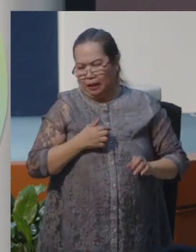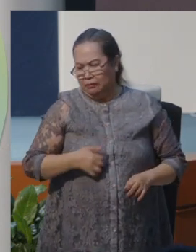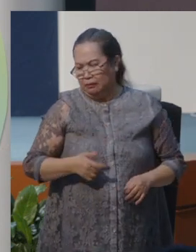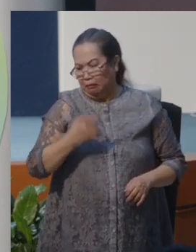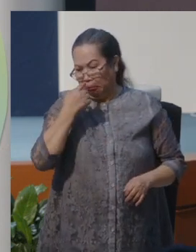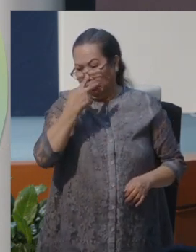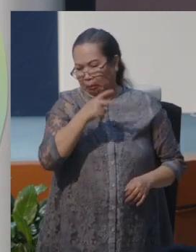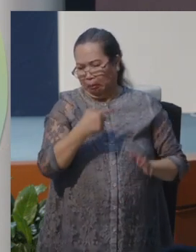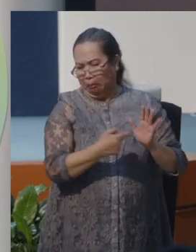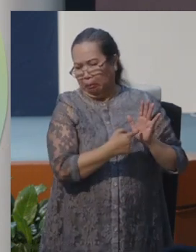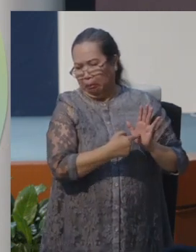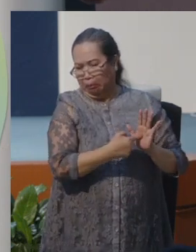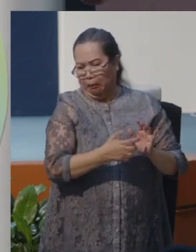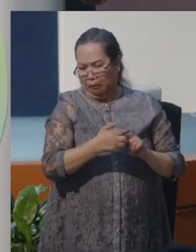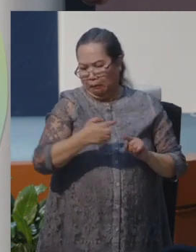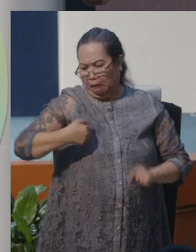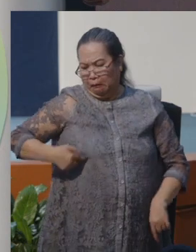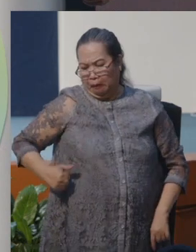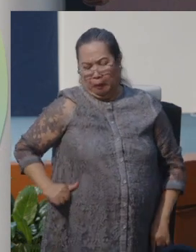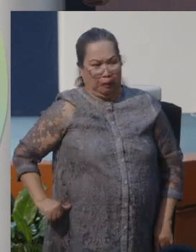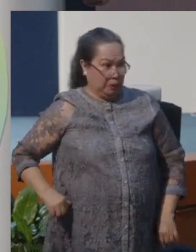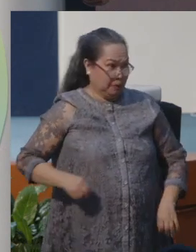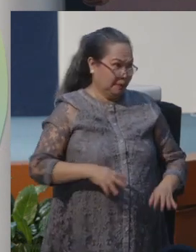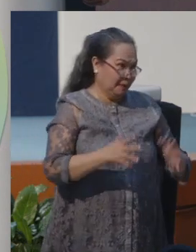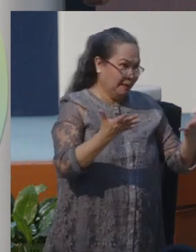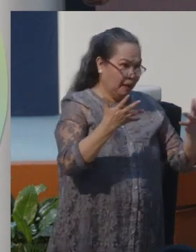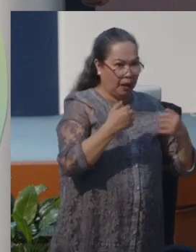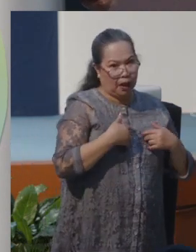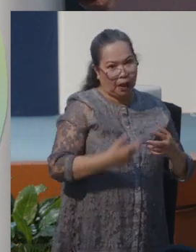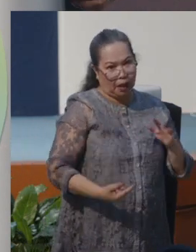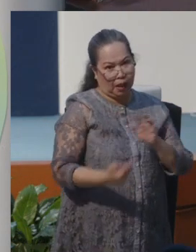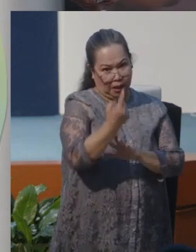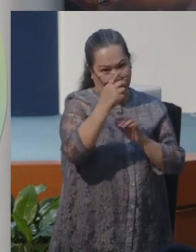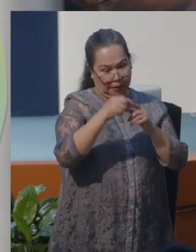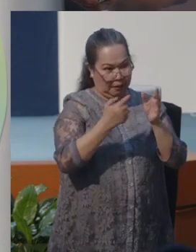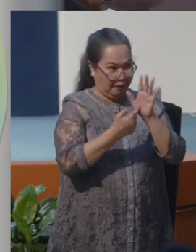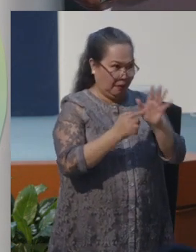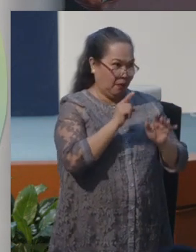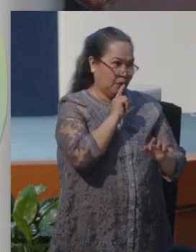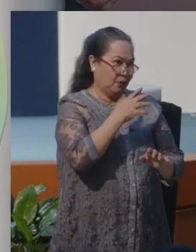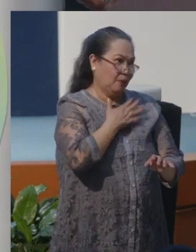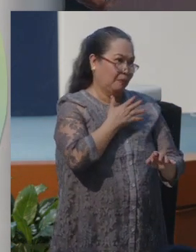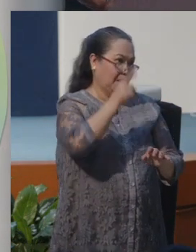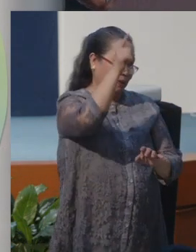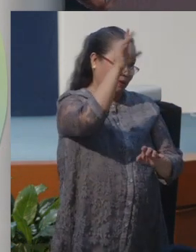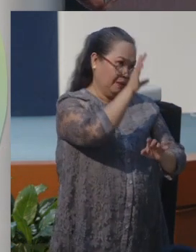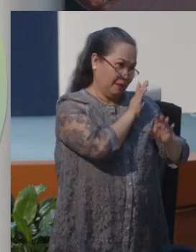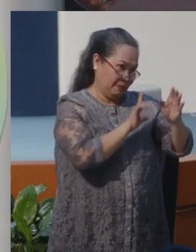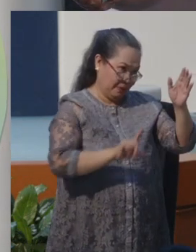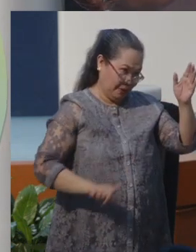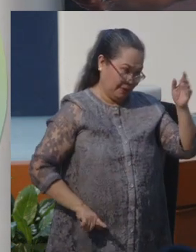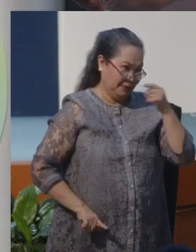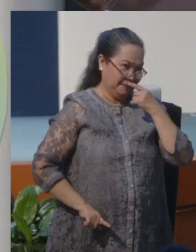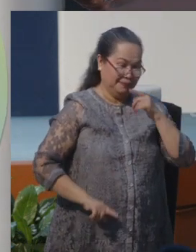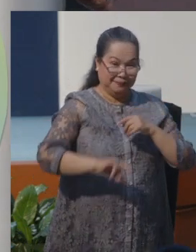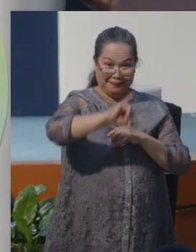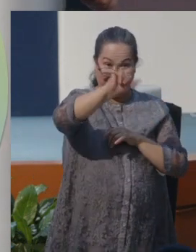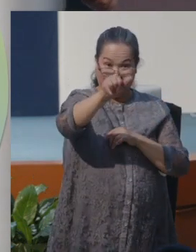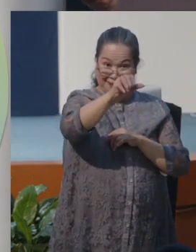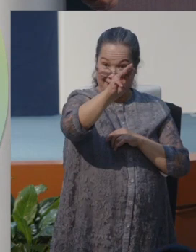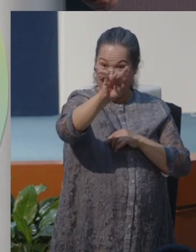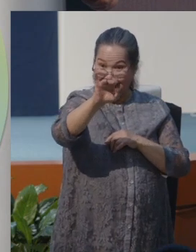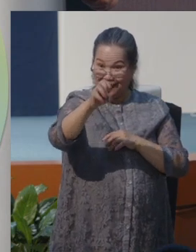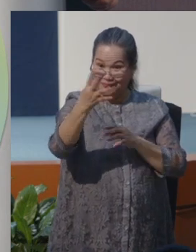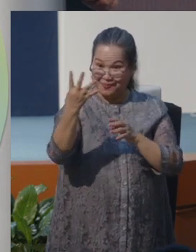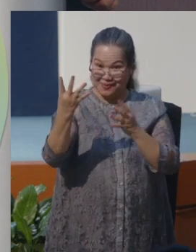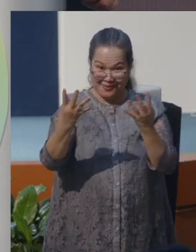Sino susunod? Yung mga wala tayong alam. Si James, the son of Alphaeus. Ang tawag sa kanya, James the Less, dahil siguro